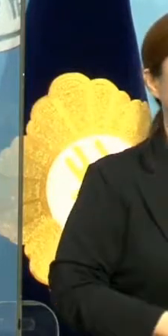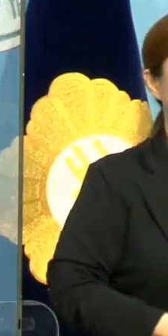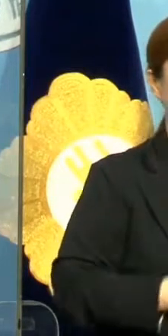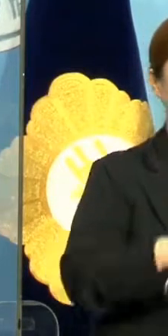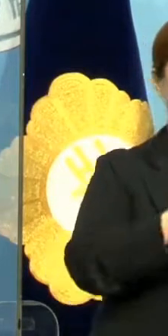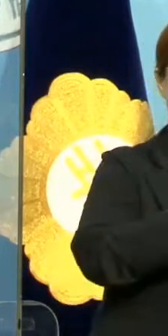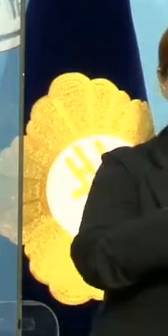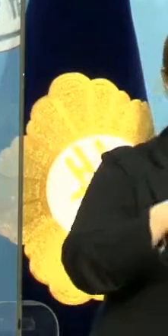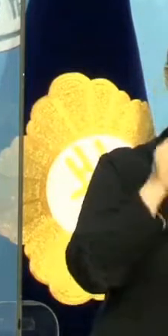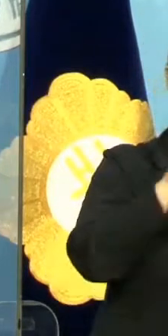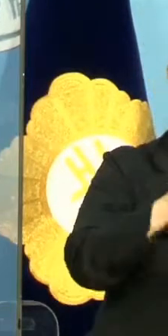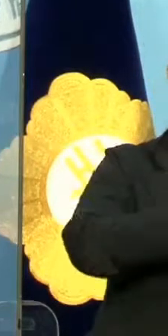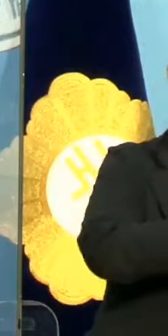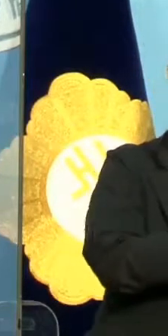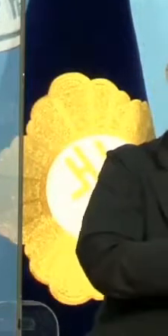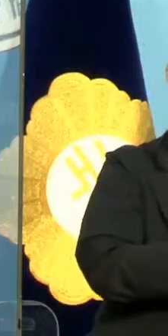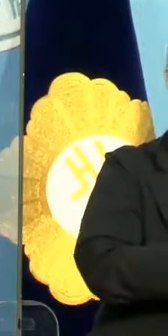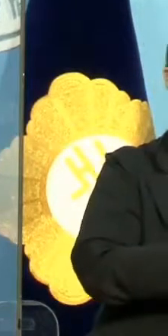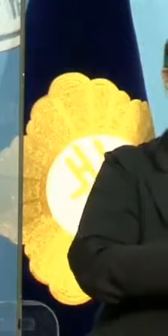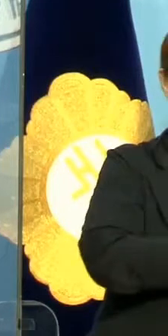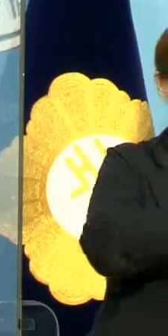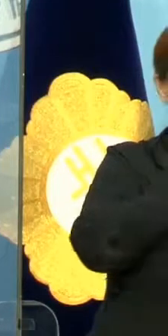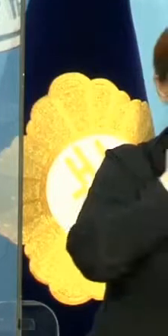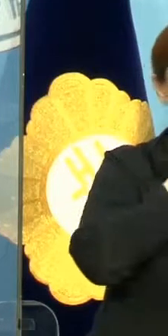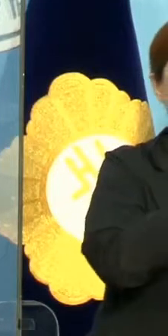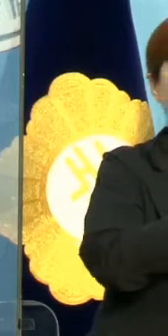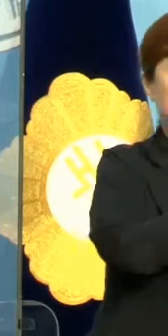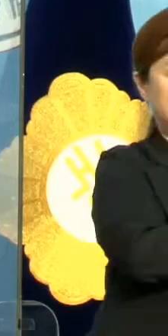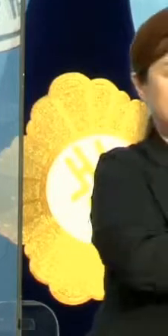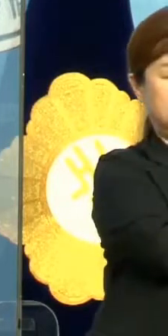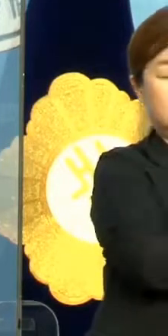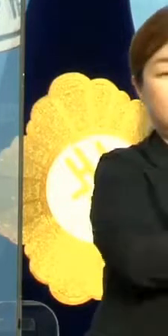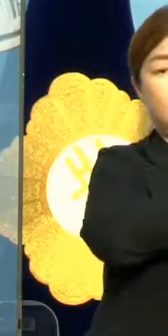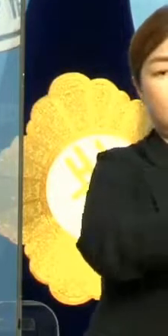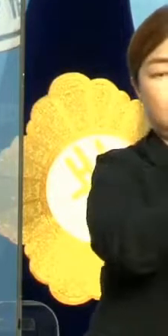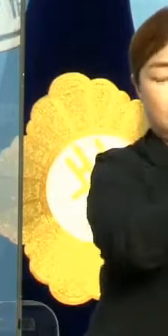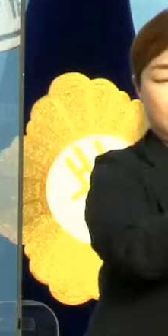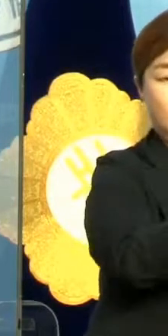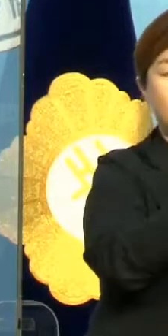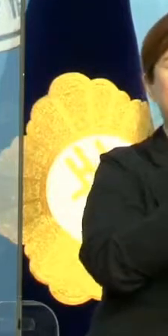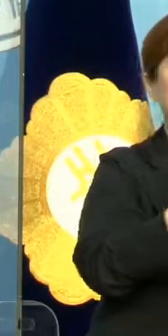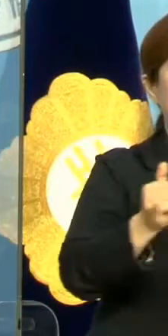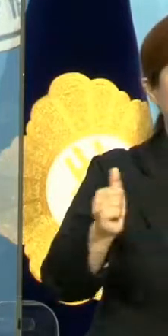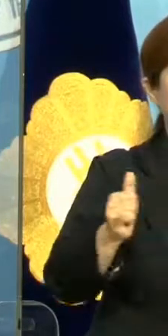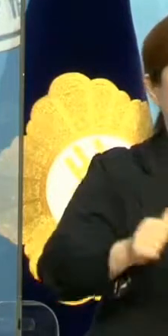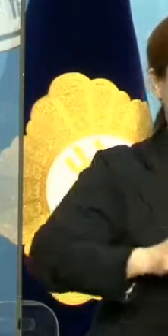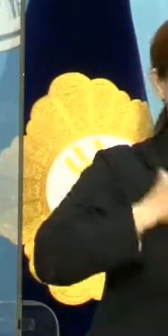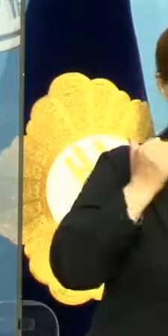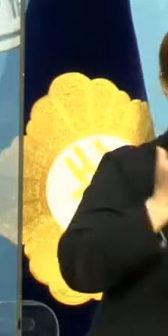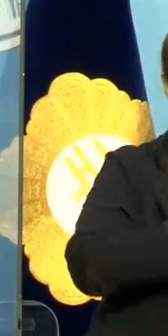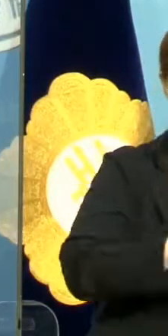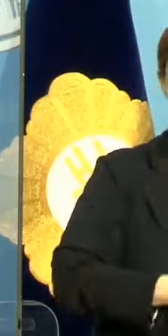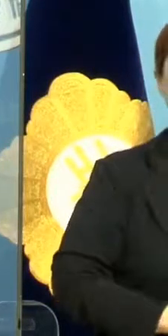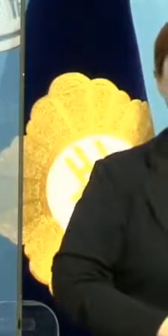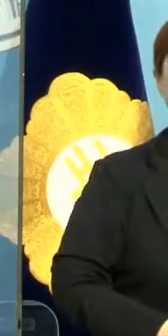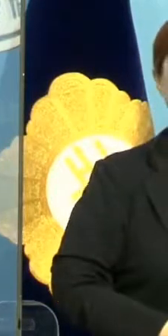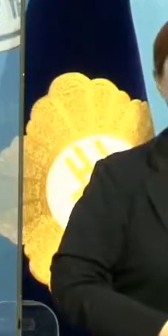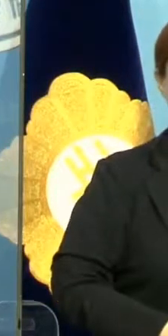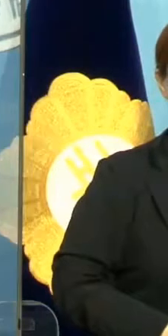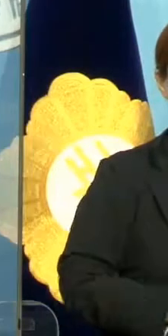가옥 칼이 많지 매정한 기업인 이자 권력자의 모습에 국민들도 분노하고 있습니다